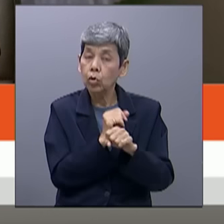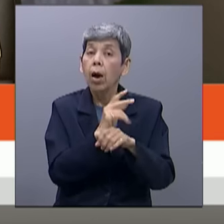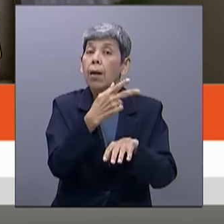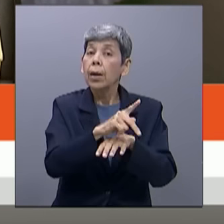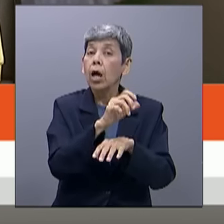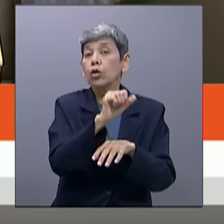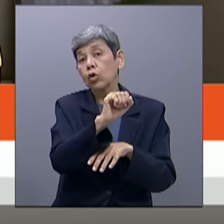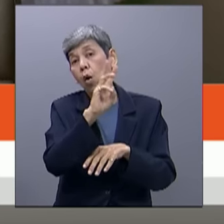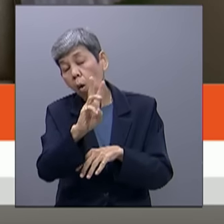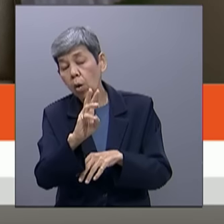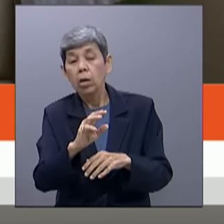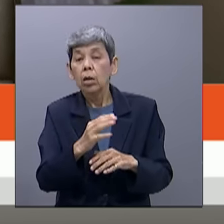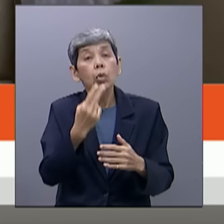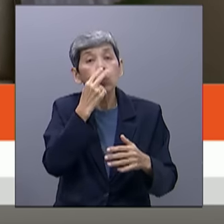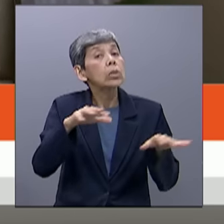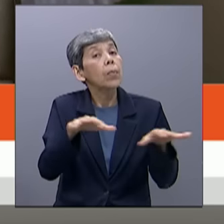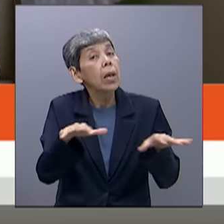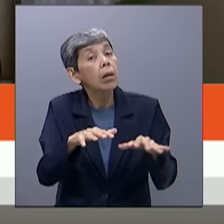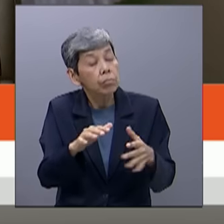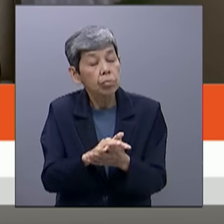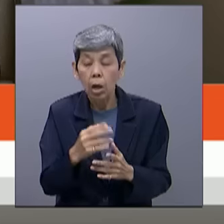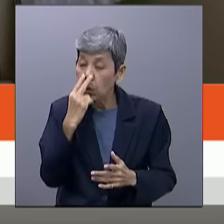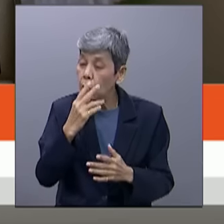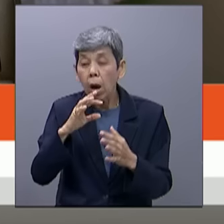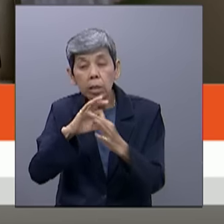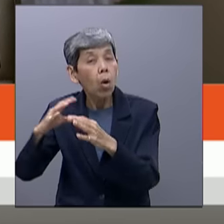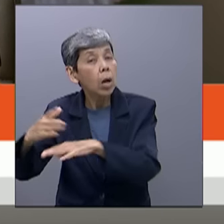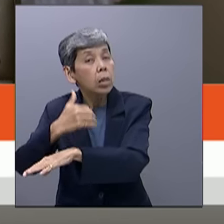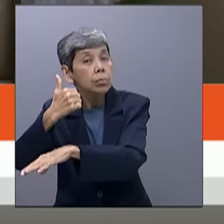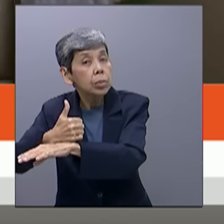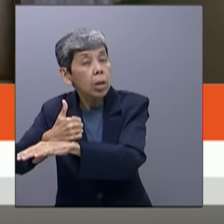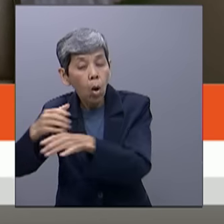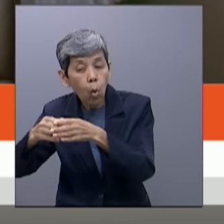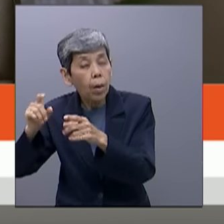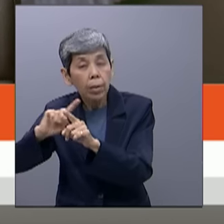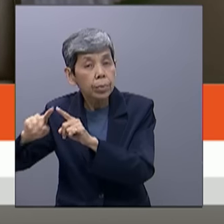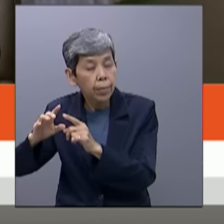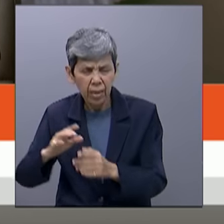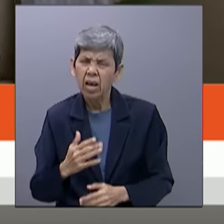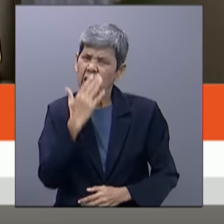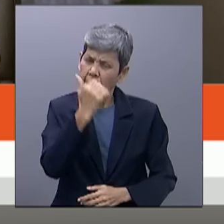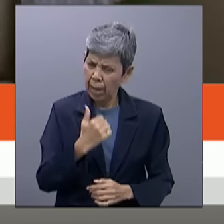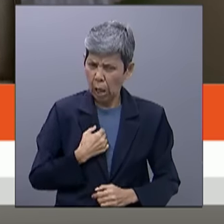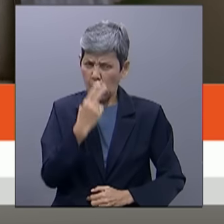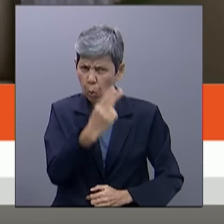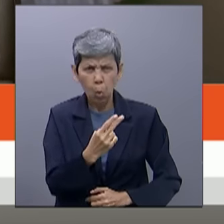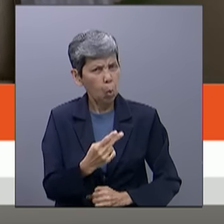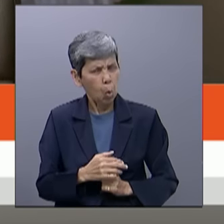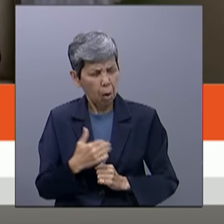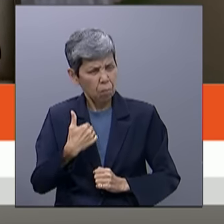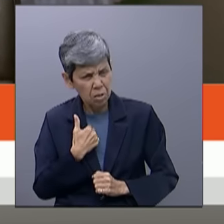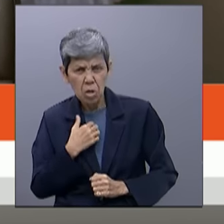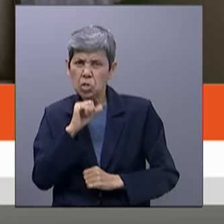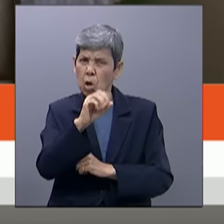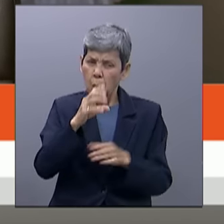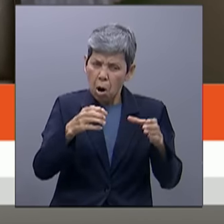ภาหรือว่าสว.ชุดนี้ไม่น่าจะมีอะไรหรือว่าจะท้อนไปยังการเมืองกลุ่มการเมืองต่างๆได้แต่ทำไมภาพที่ปรากฏออกมาถึงต้องมีสว.